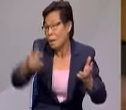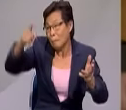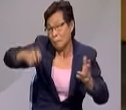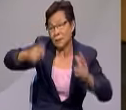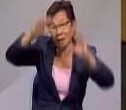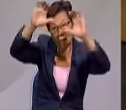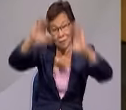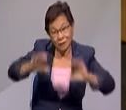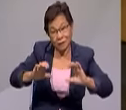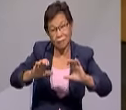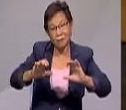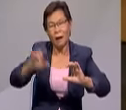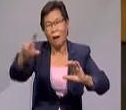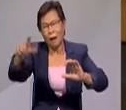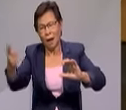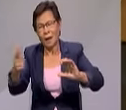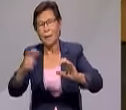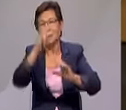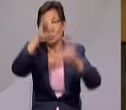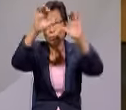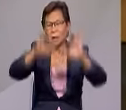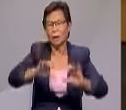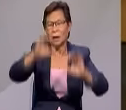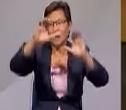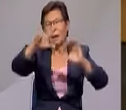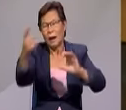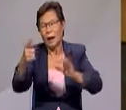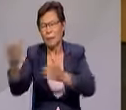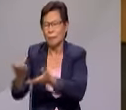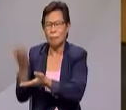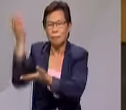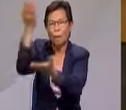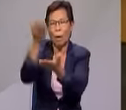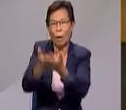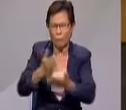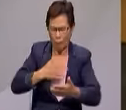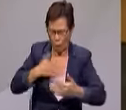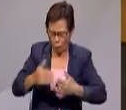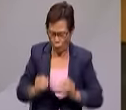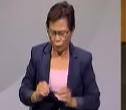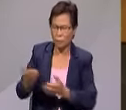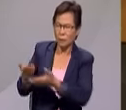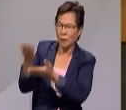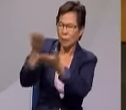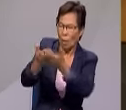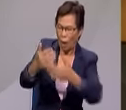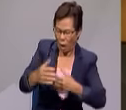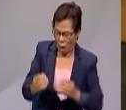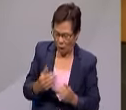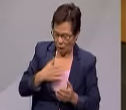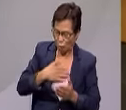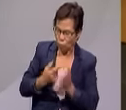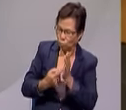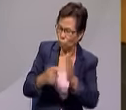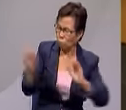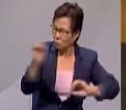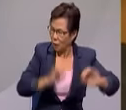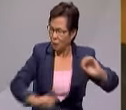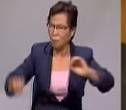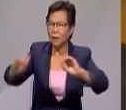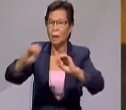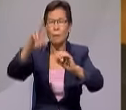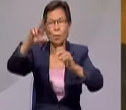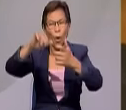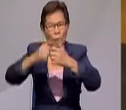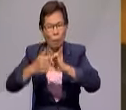satu mekanisme yang lain yang kena bawa kepada kementerian untuk tundukkan bahawa tidak ada akan ada masalah